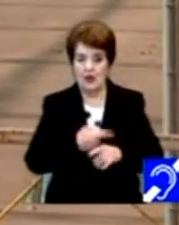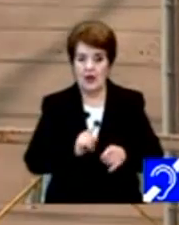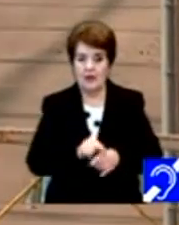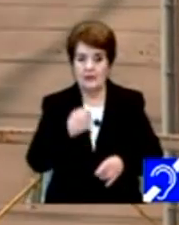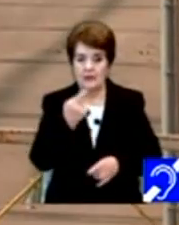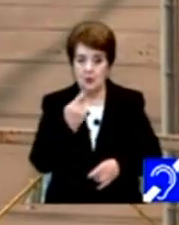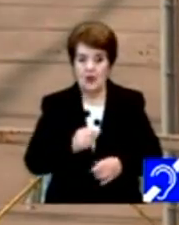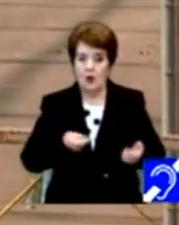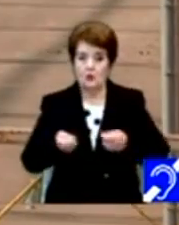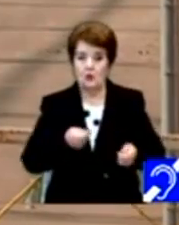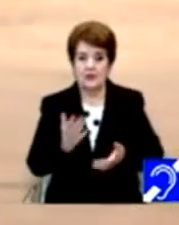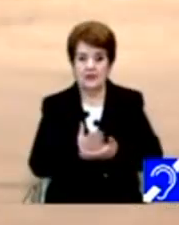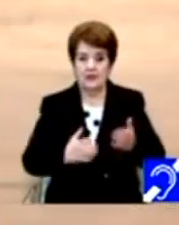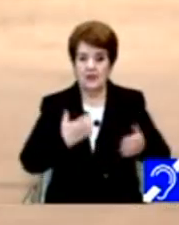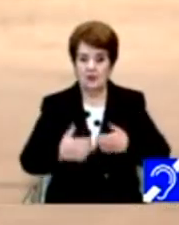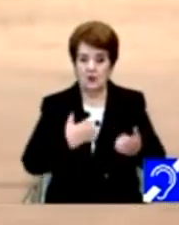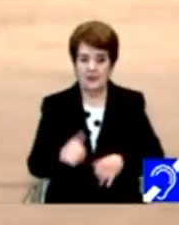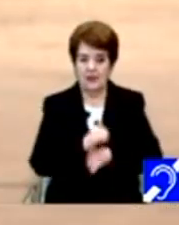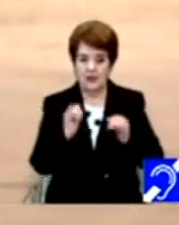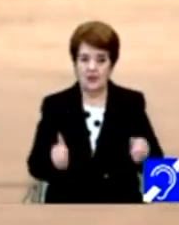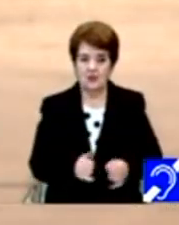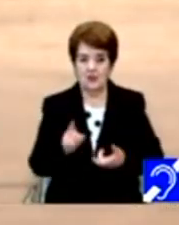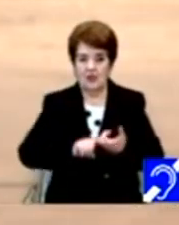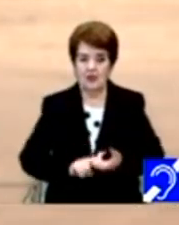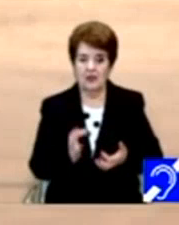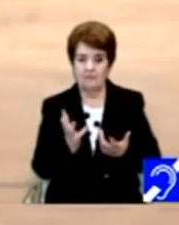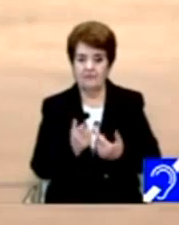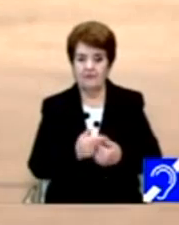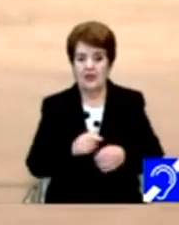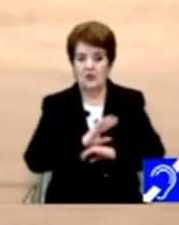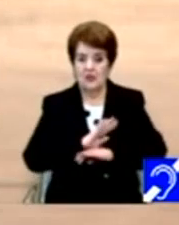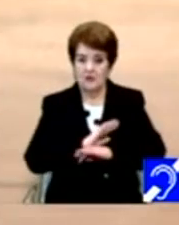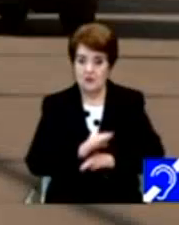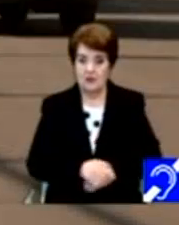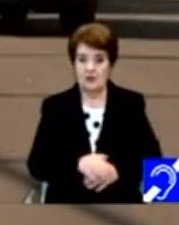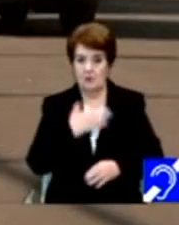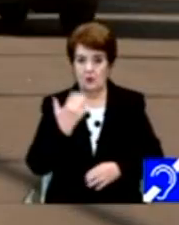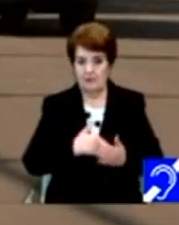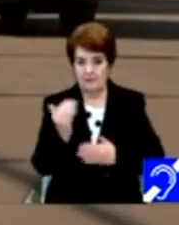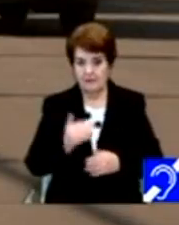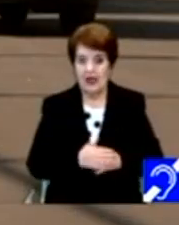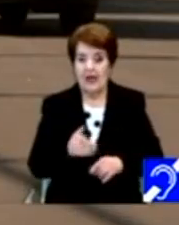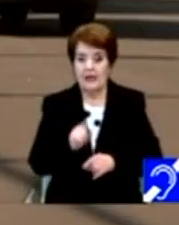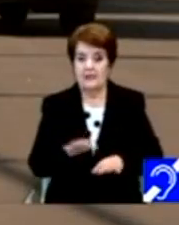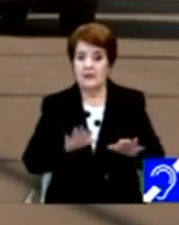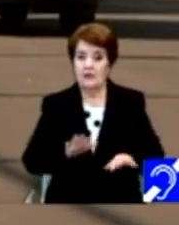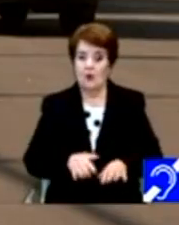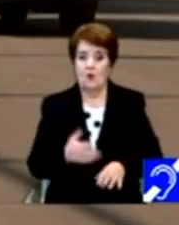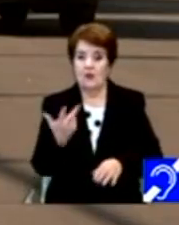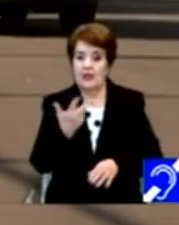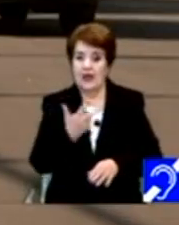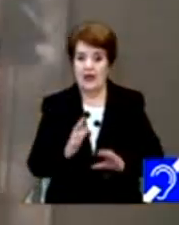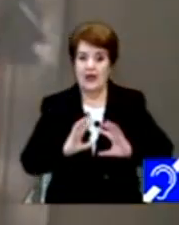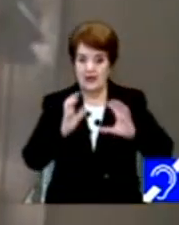că autoritățile sunt îngrijorate de creșterea numărului de infectări și decese. S-a precizat că Republica Moldova e pe locul 3 în lume